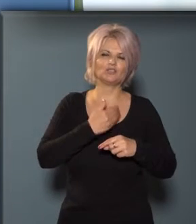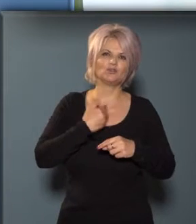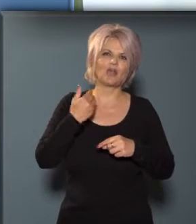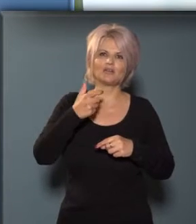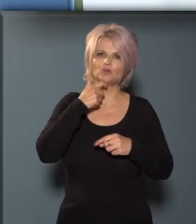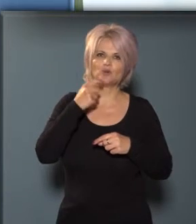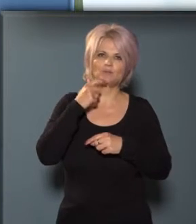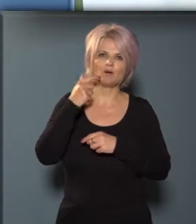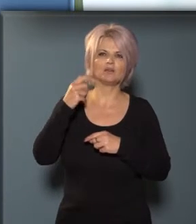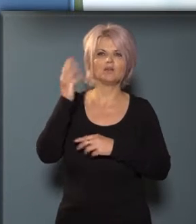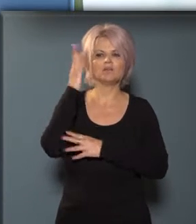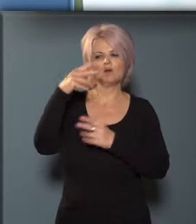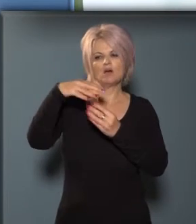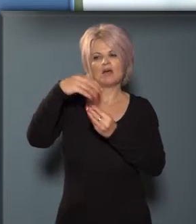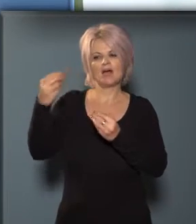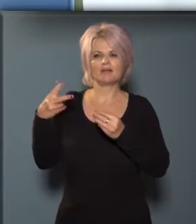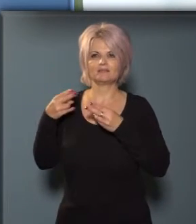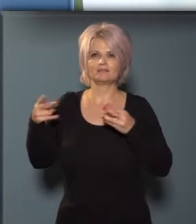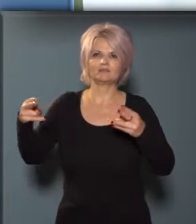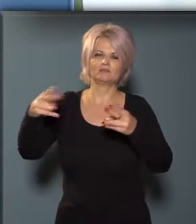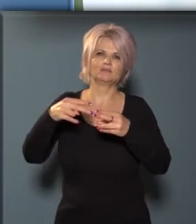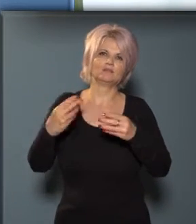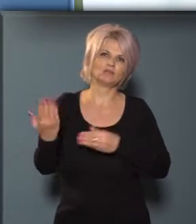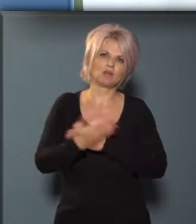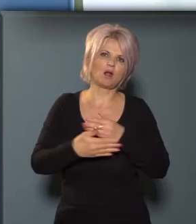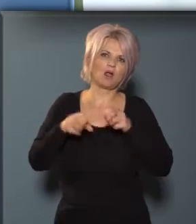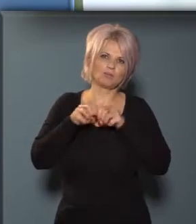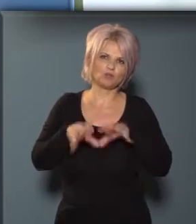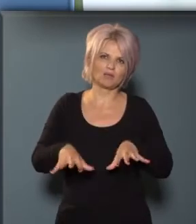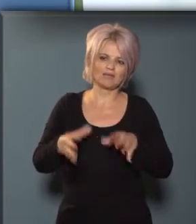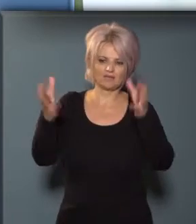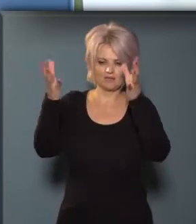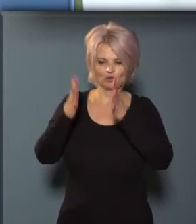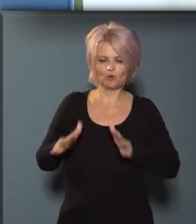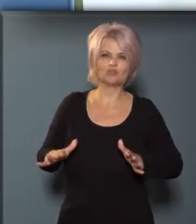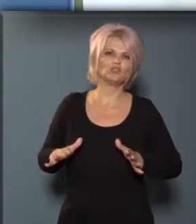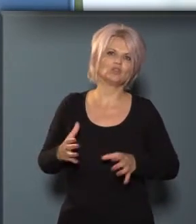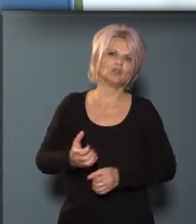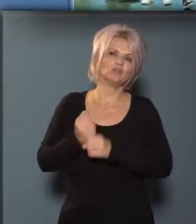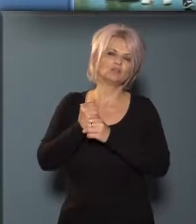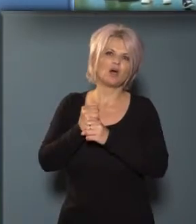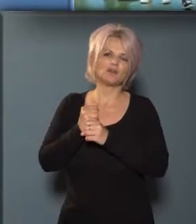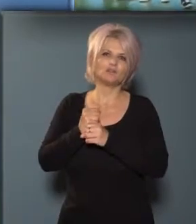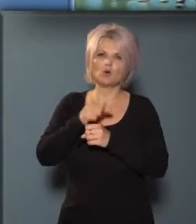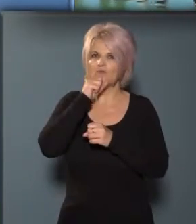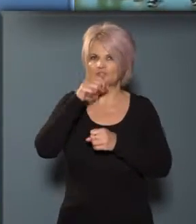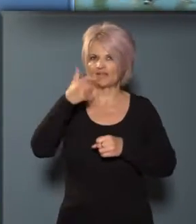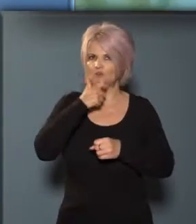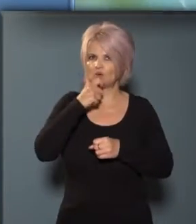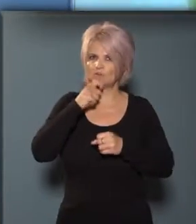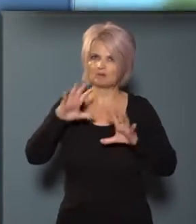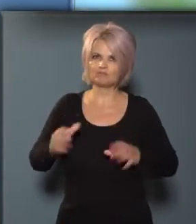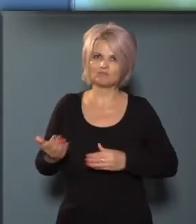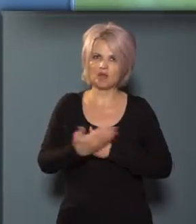nyessegetjük a faágakat, de az alap, a gyökérzet, a törzs, ami ezt az egészet tartja, azt gondolom az óvodáskorban alapozódik meg